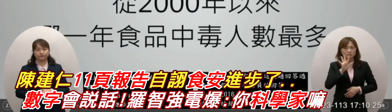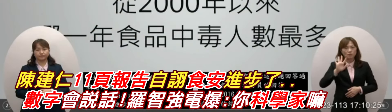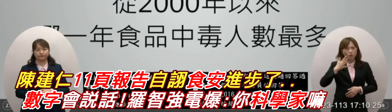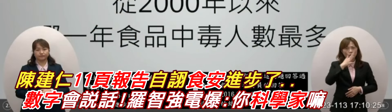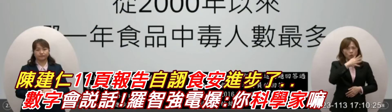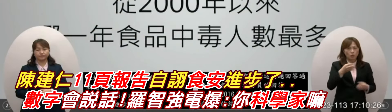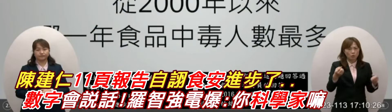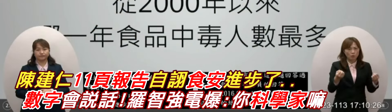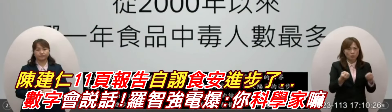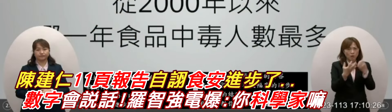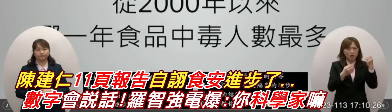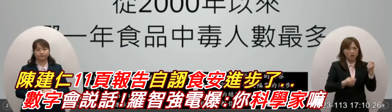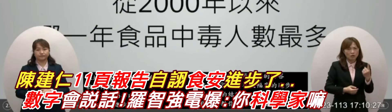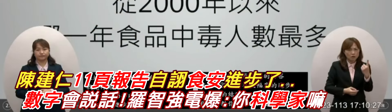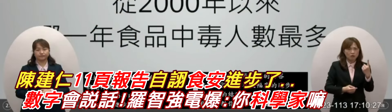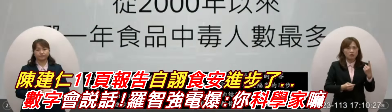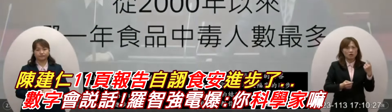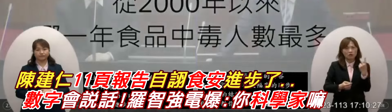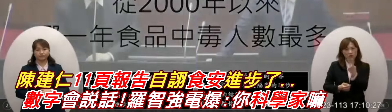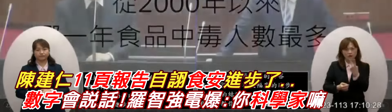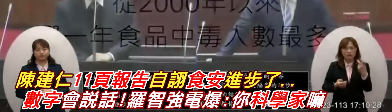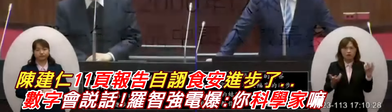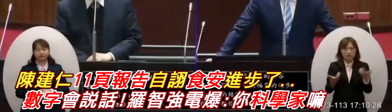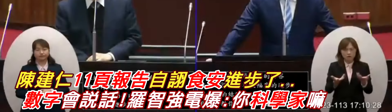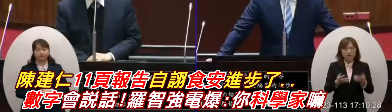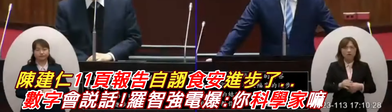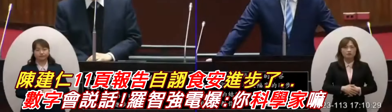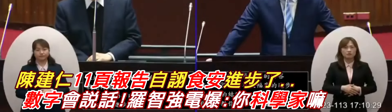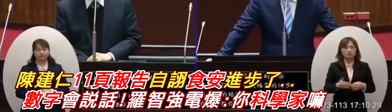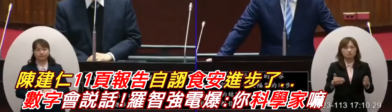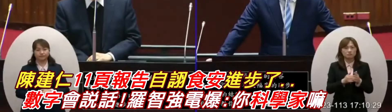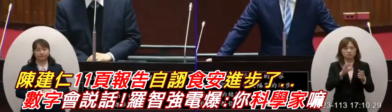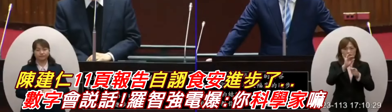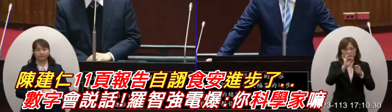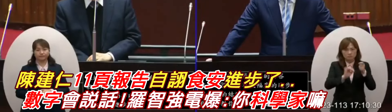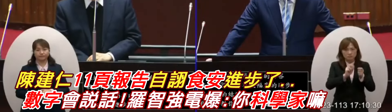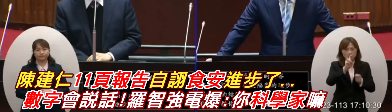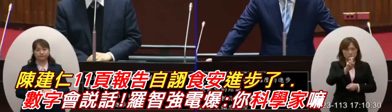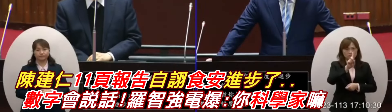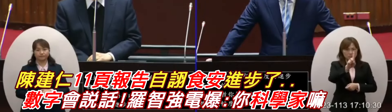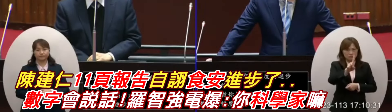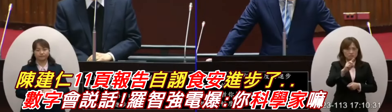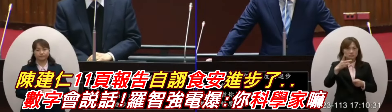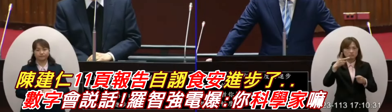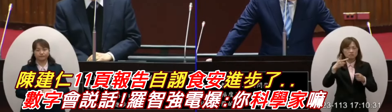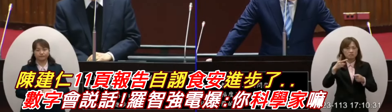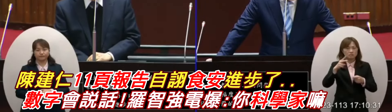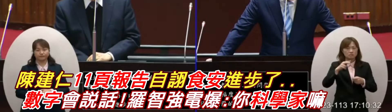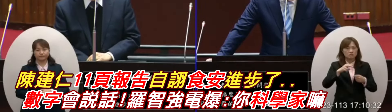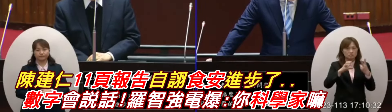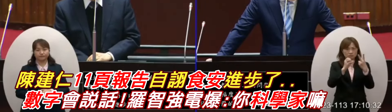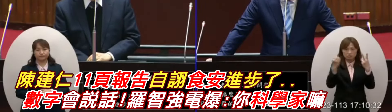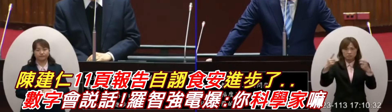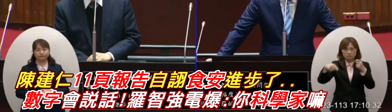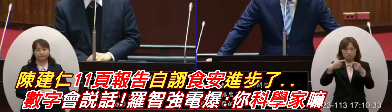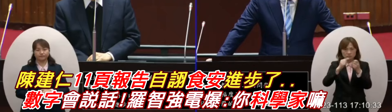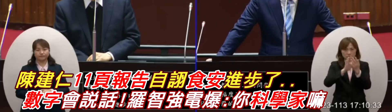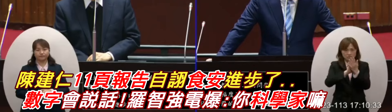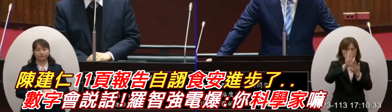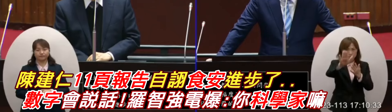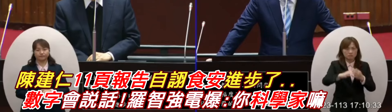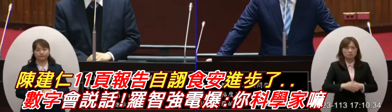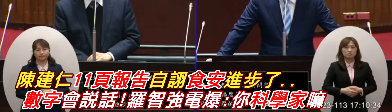发生哈，那我想请教您，知道21世纪2000年之后，23年内哪一年的